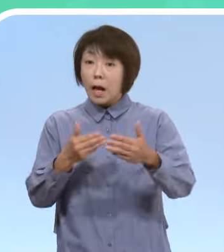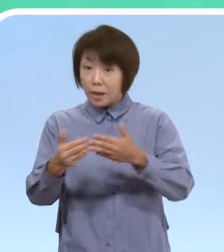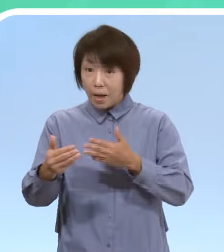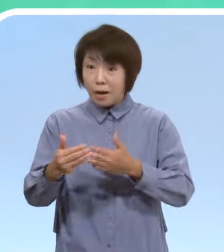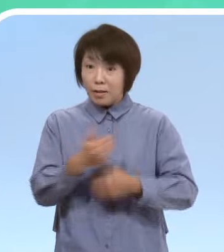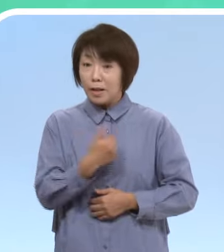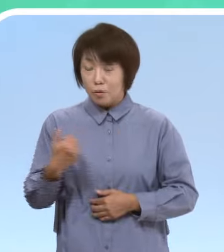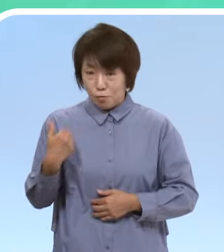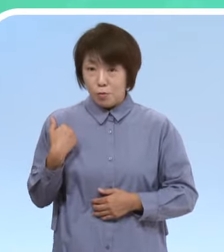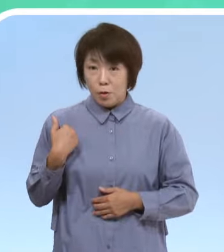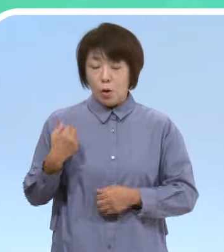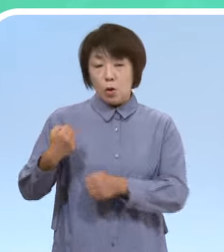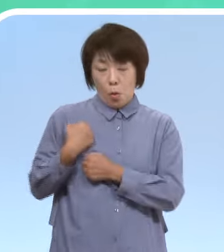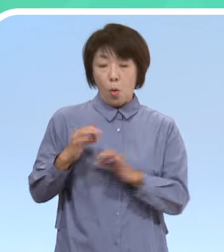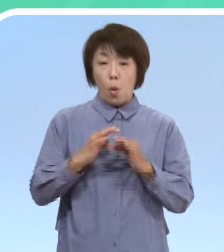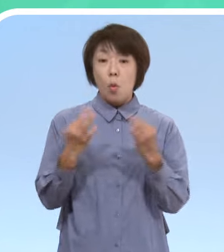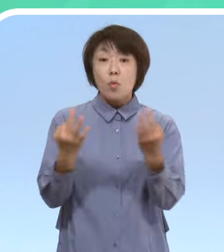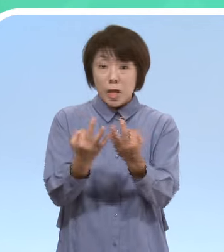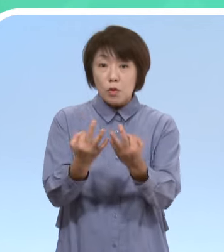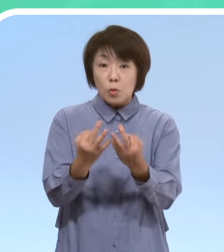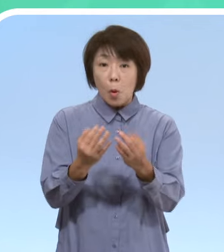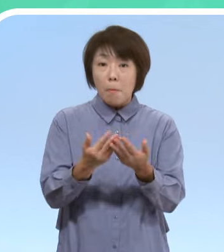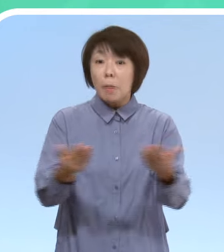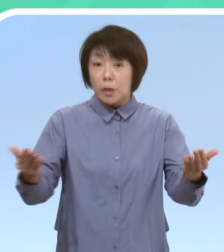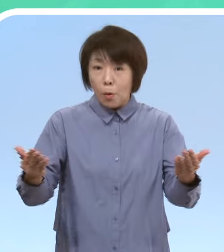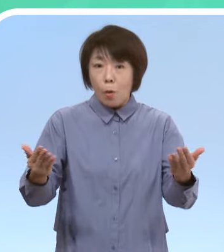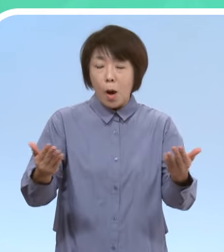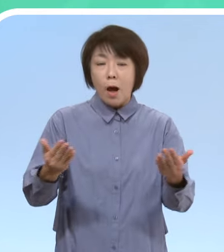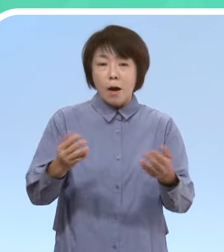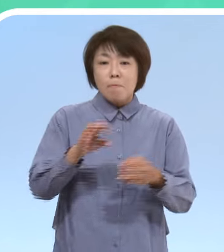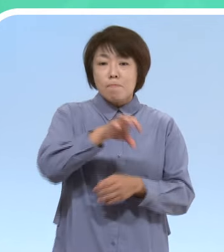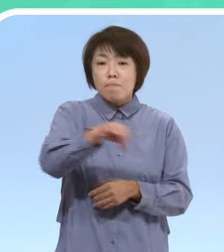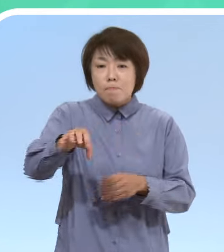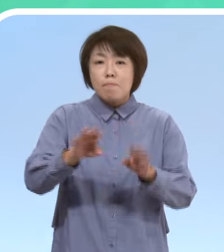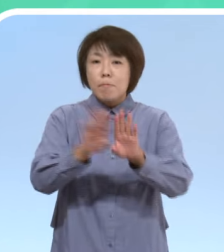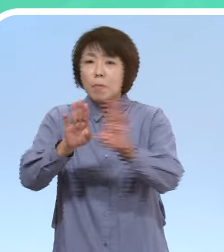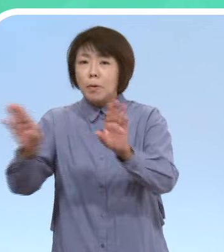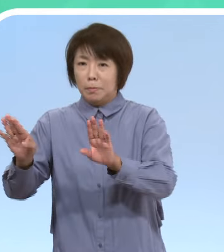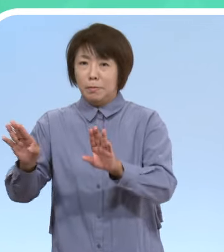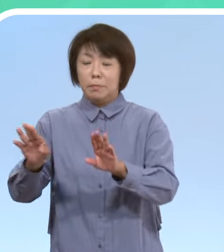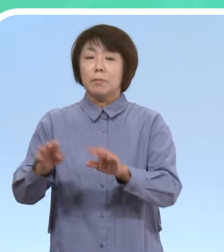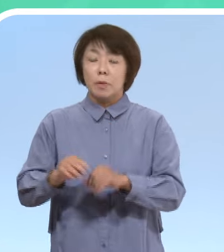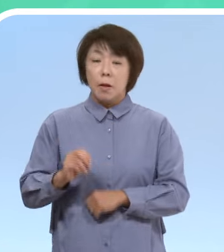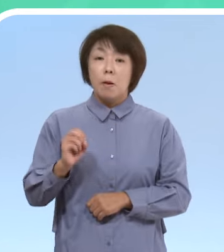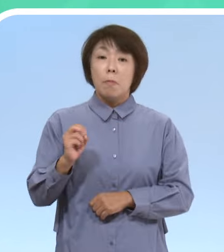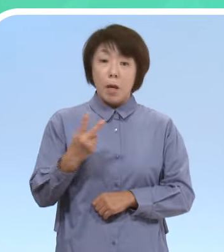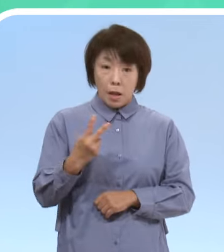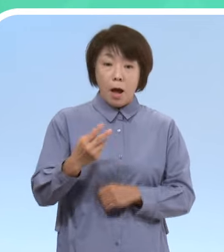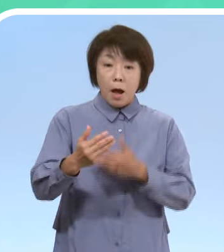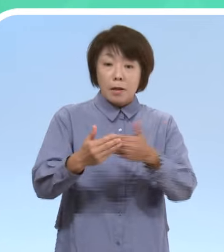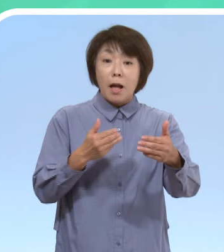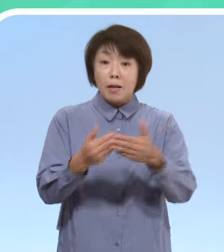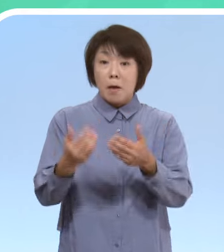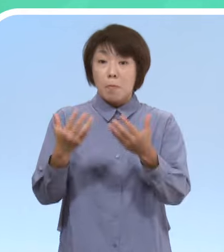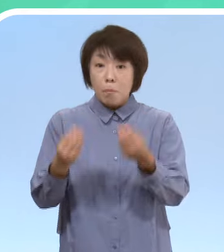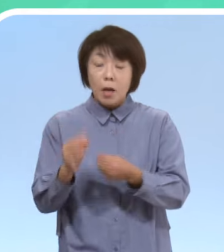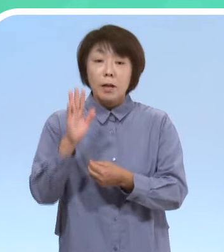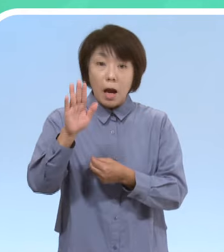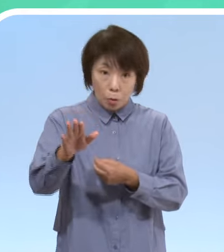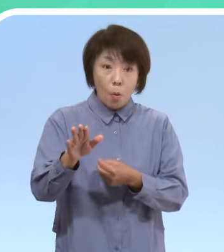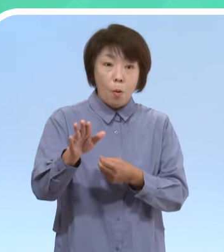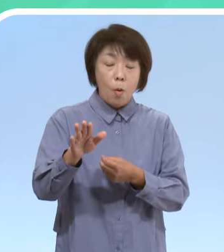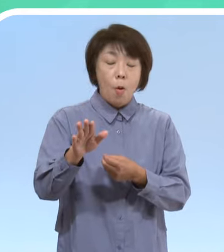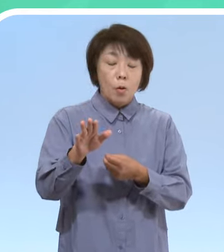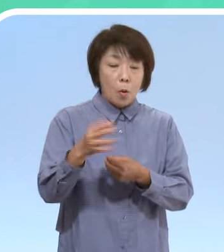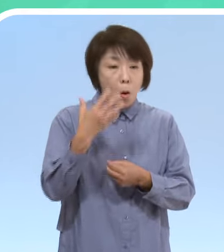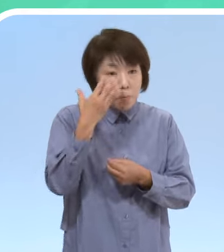さまざまな体験が楽しめる兵庫フィールドパビリオンは県内各地で展開中です。またフィーパビを体